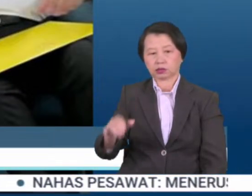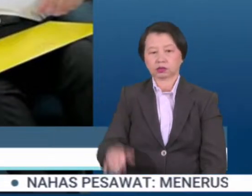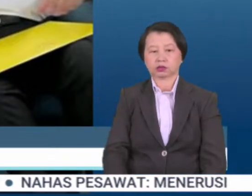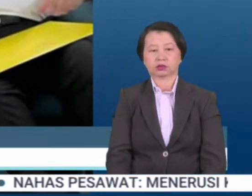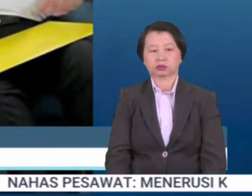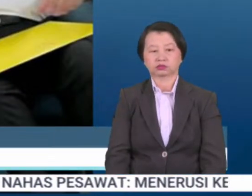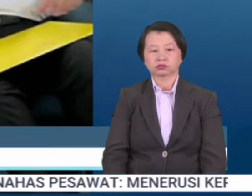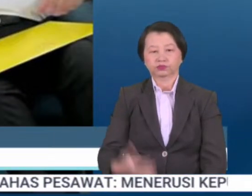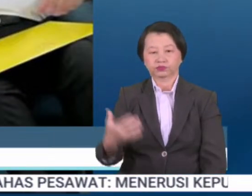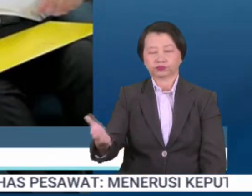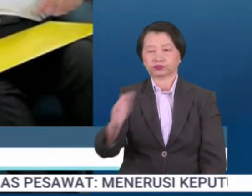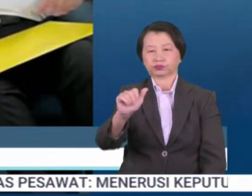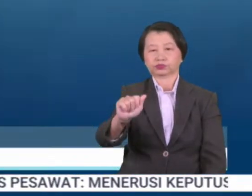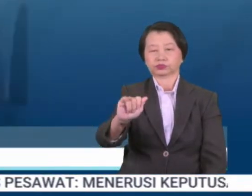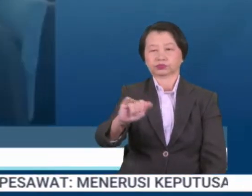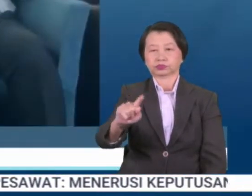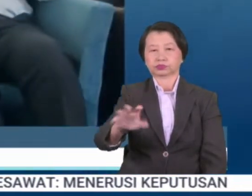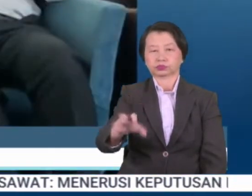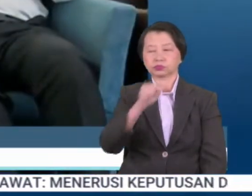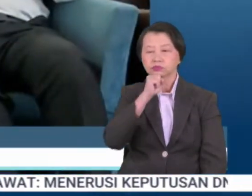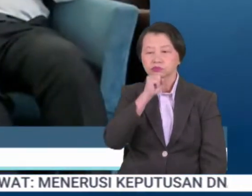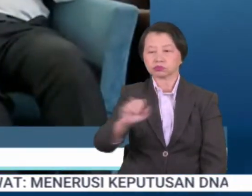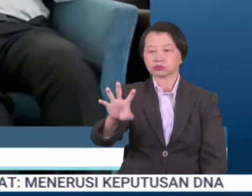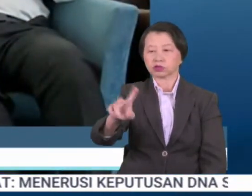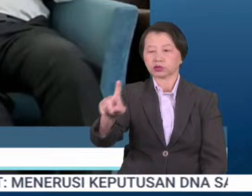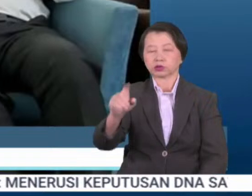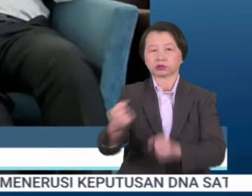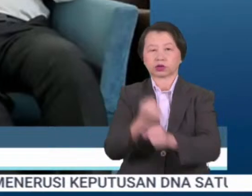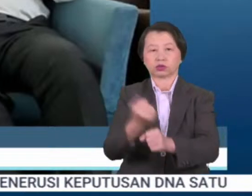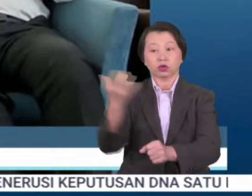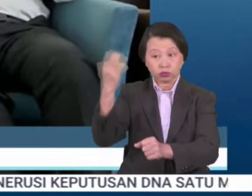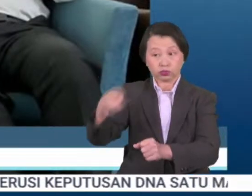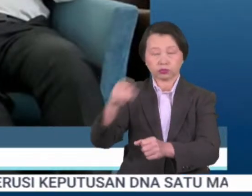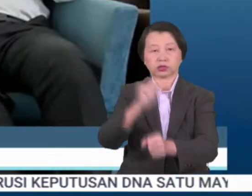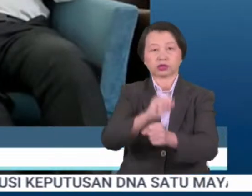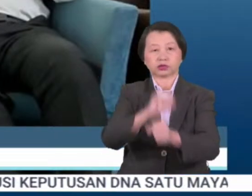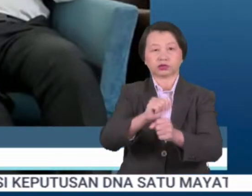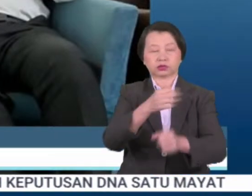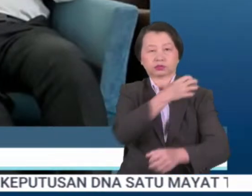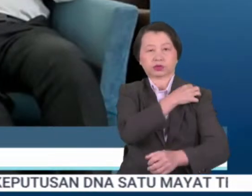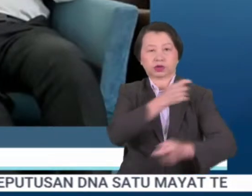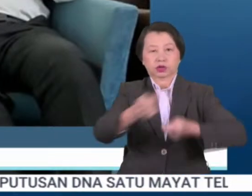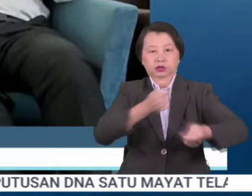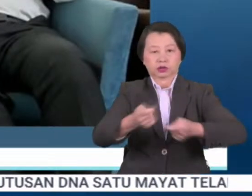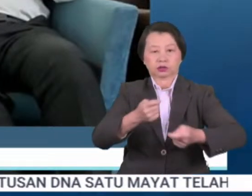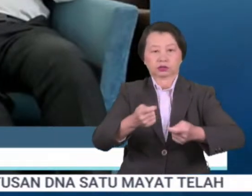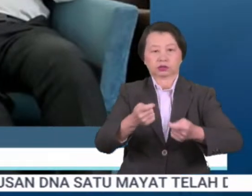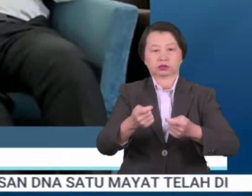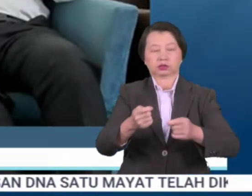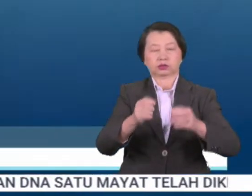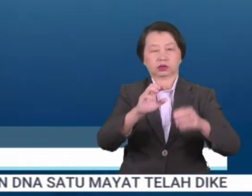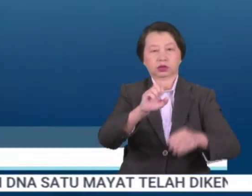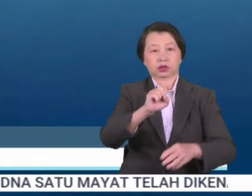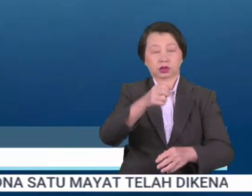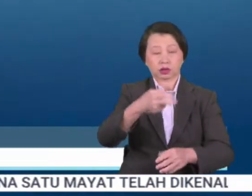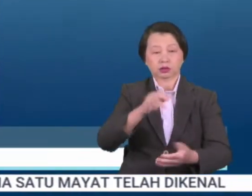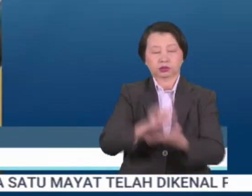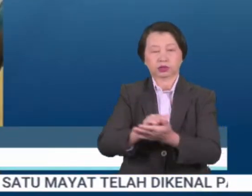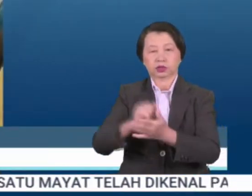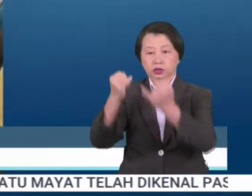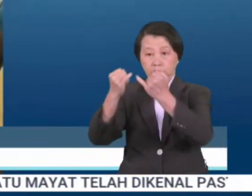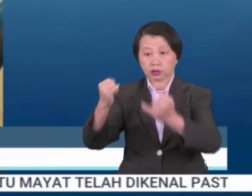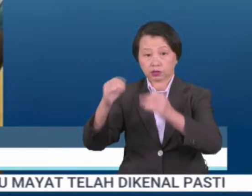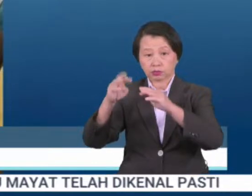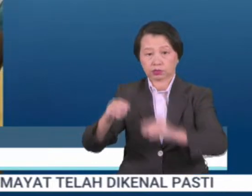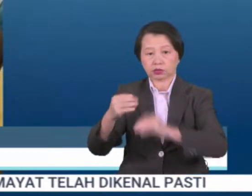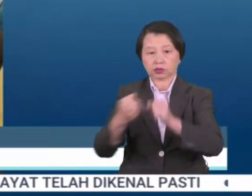azwanendi Aisah Ahmad rli 41 tahun pernah bertugas sebagai pegawai pentadbir semua manusia di Istana Negara dari